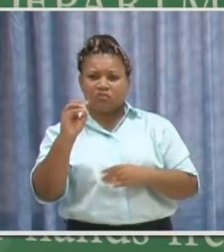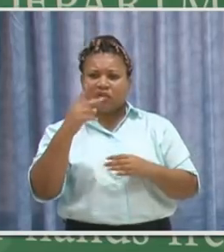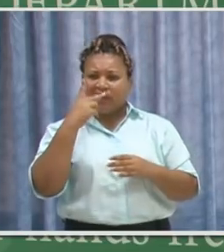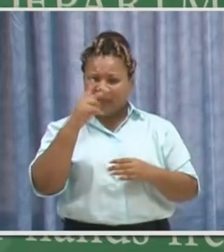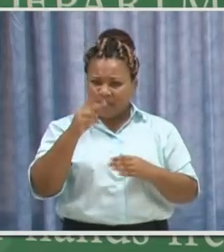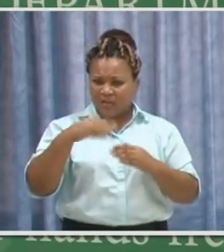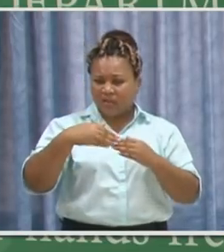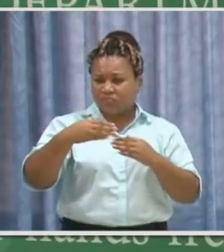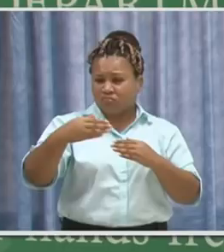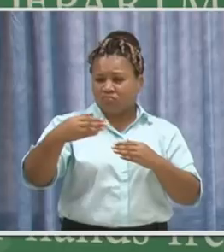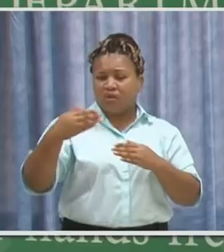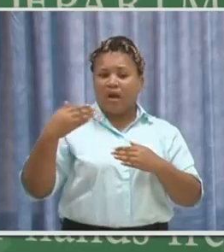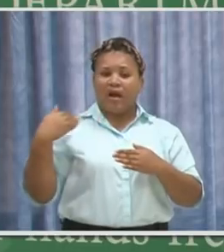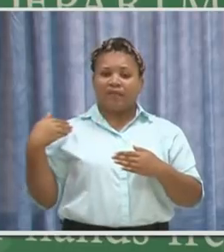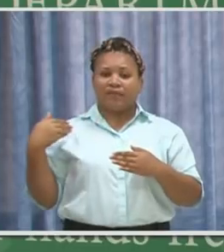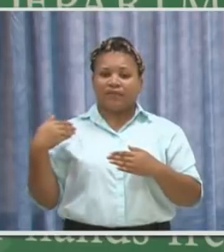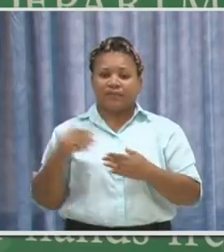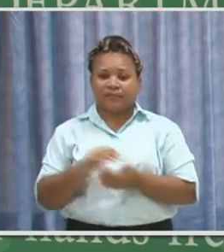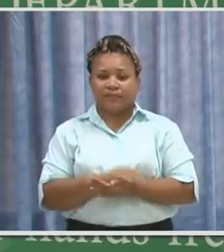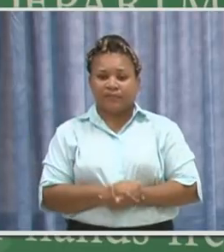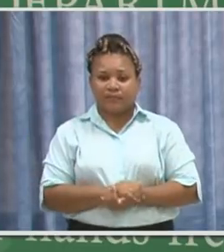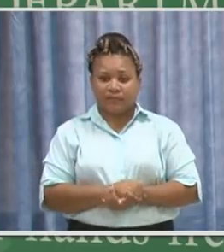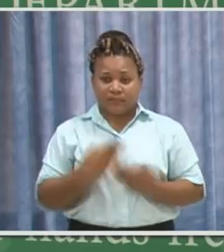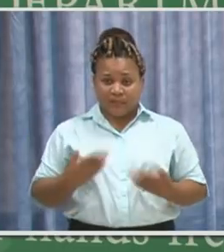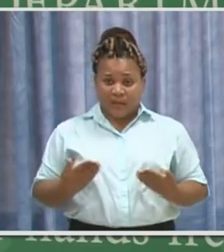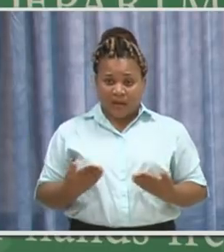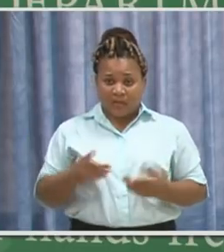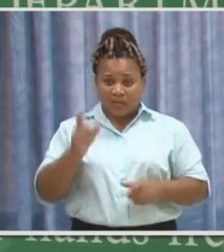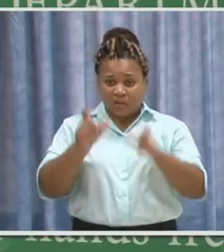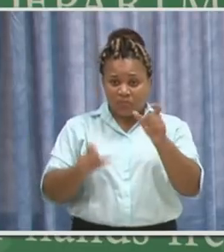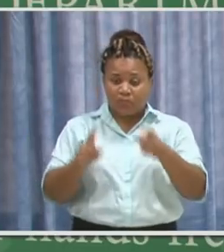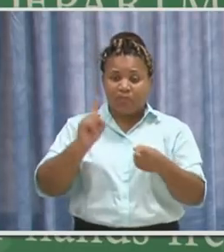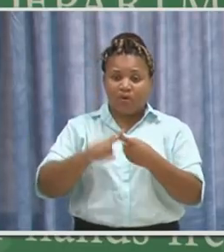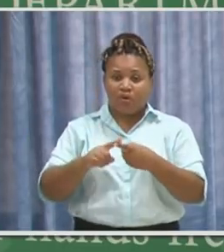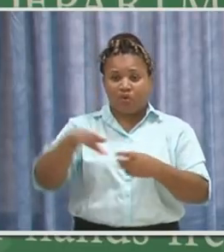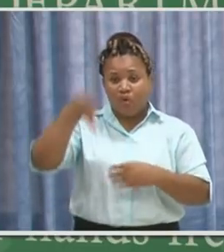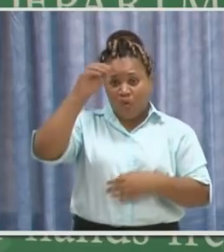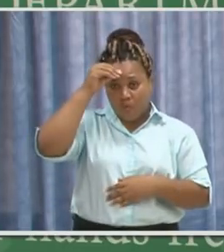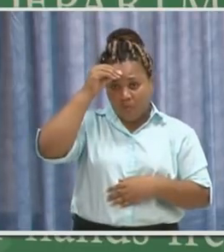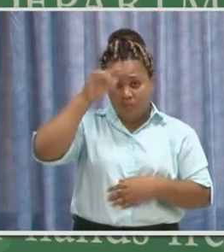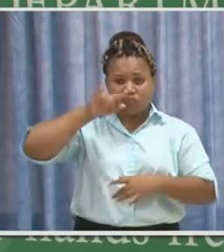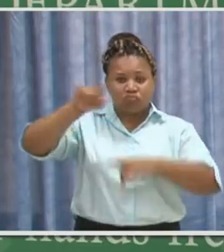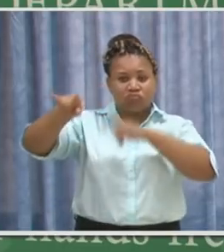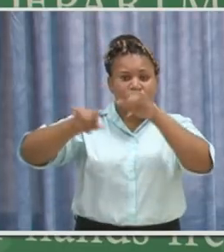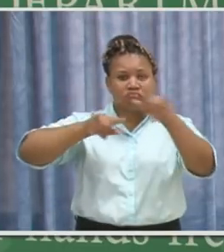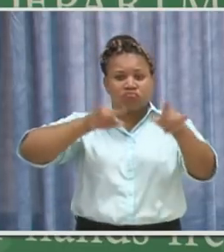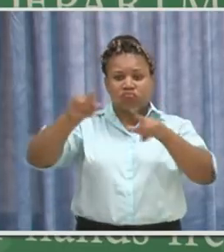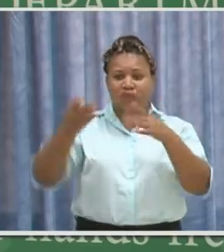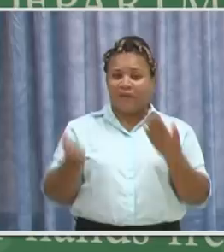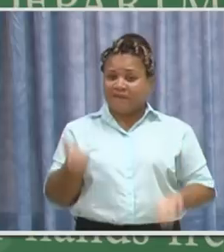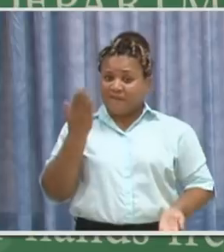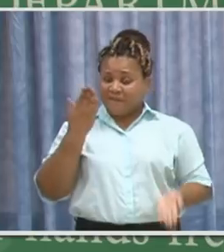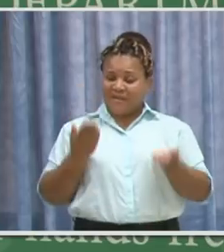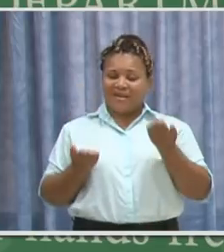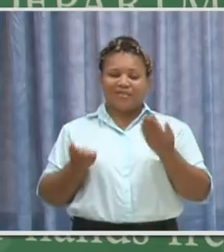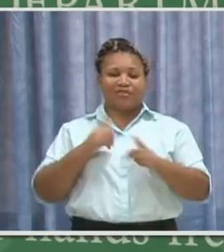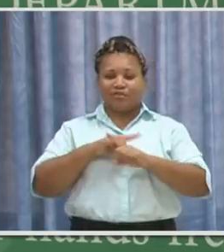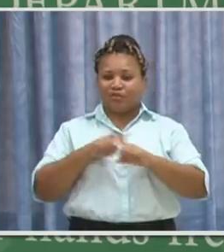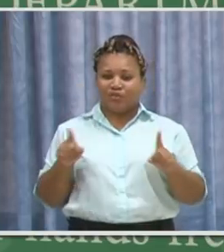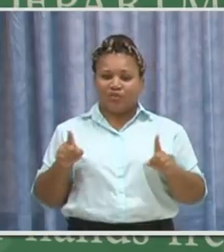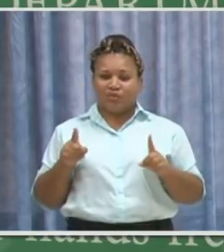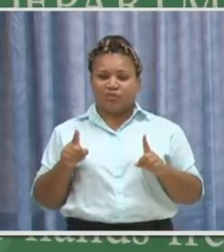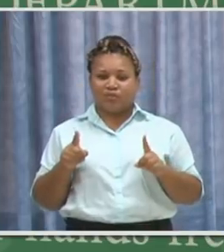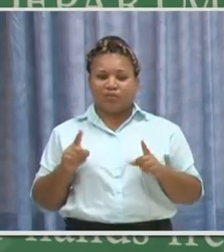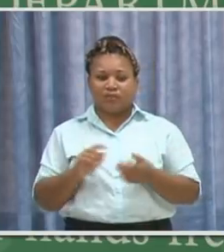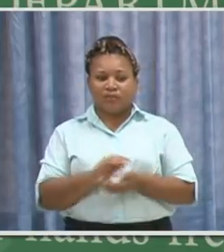qu'avant soit de sa destination mais c'est moi un pays besoin quotidien fonctionner économiquement